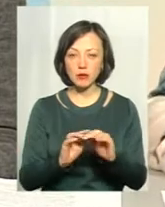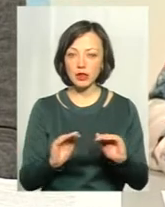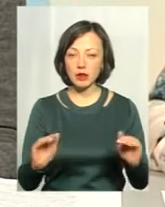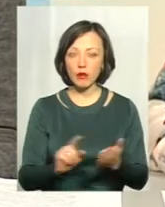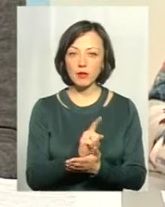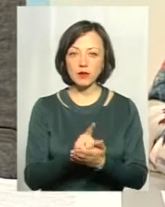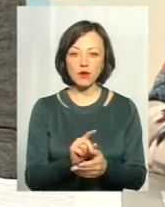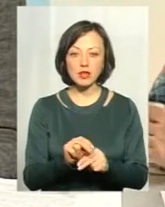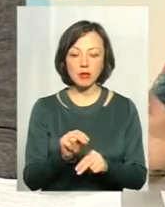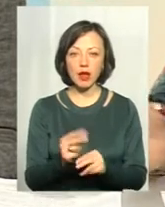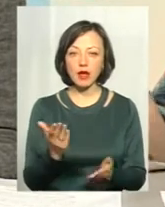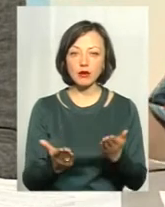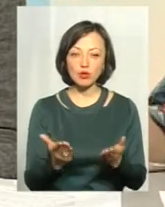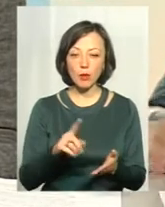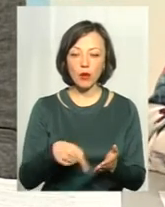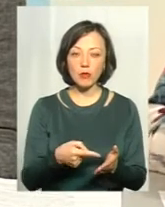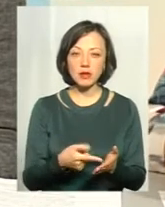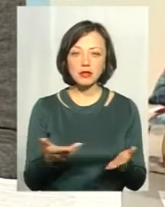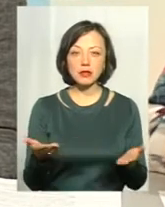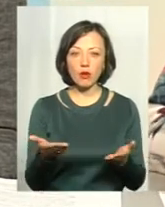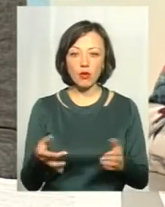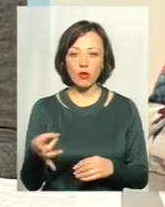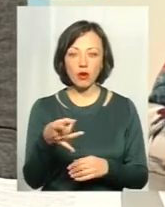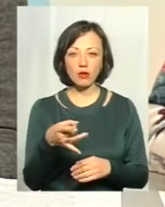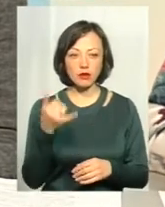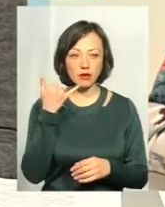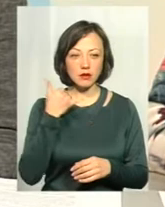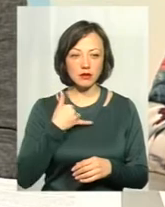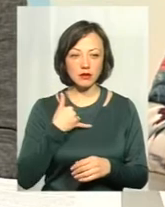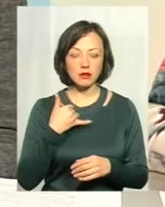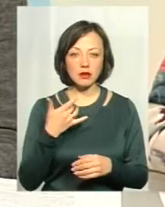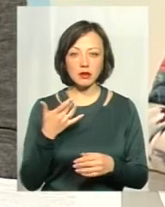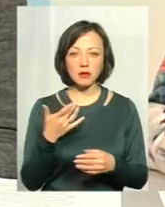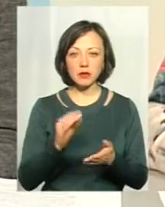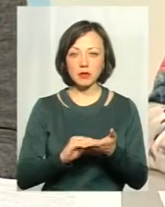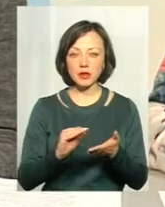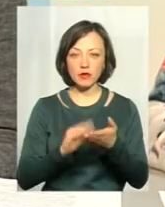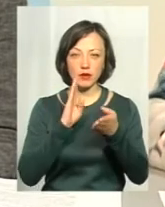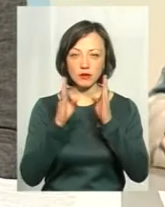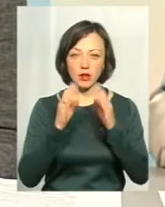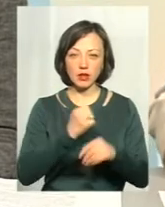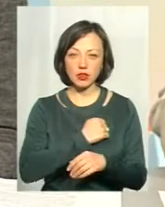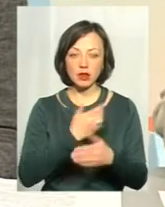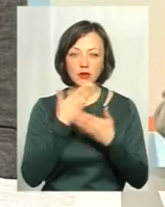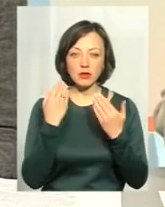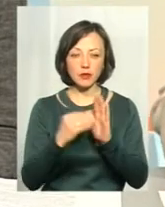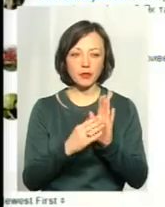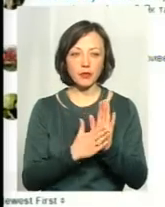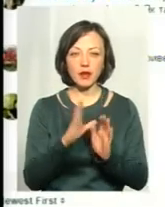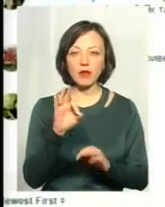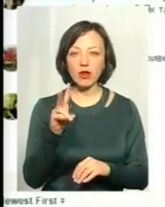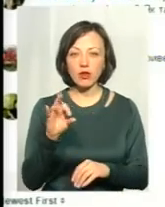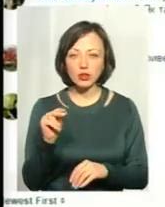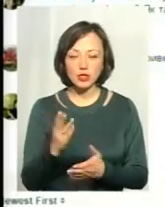обов'язково займаються. Якщо вони по місту, з якого це району телефонують? Це пишуть у Фейсбуці, на жаль, тут не скажу. І в Волочиську є,